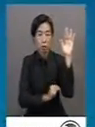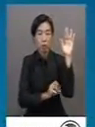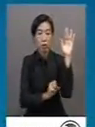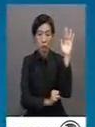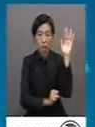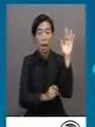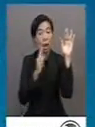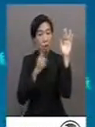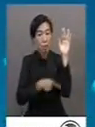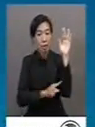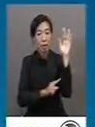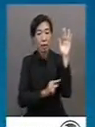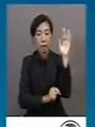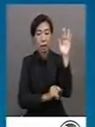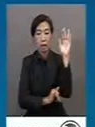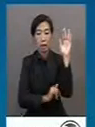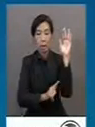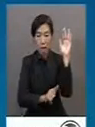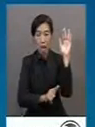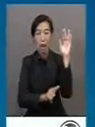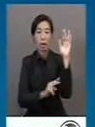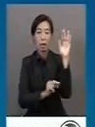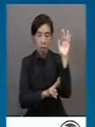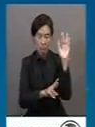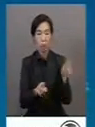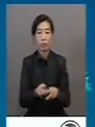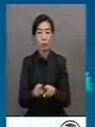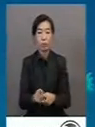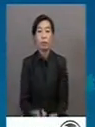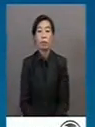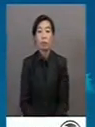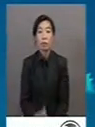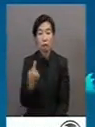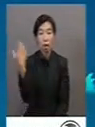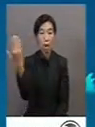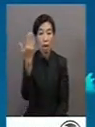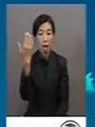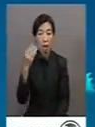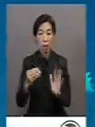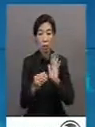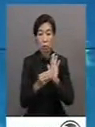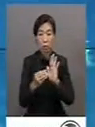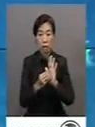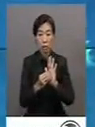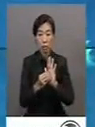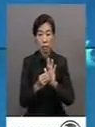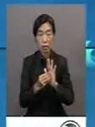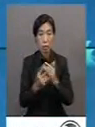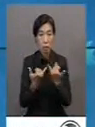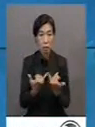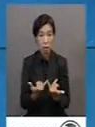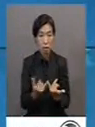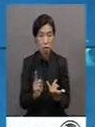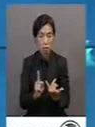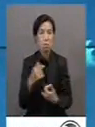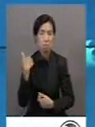ตานียะลายาวไปจนถึงพื้นที่ของจังหวัดนราธิวาสครับสำหรับสภาพอากาศในกรุงเทพมหานครในช่วงของวันนี้นะ